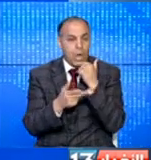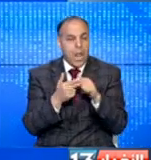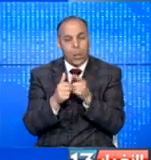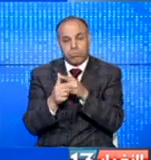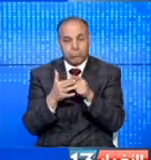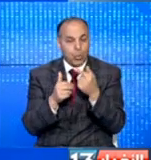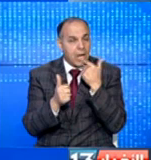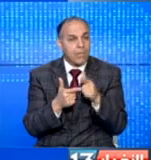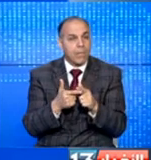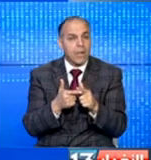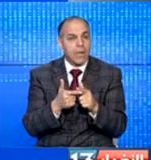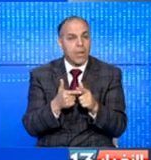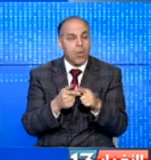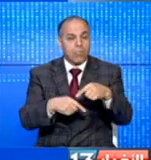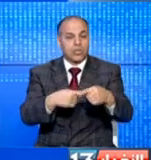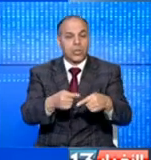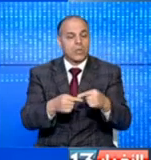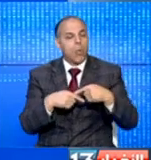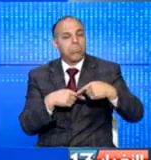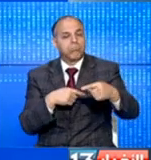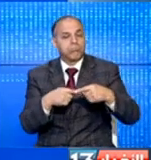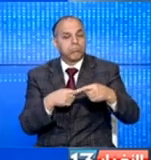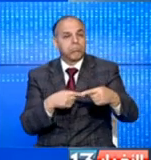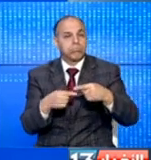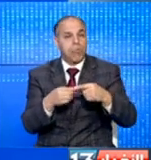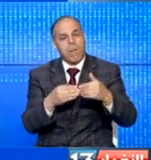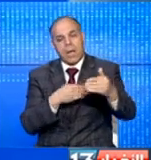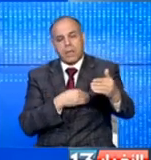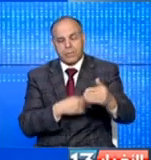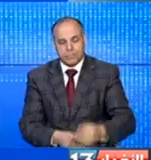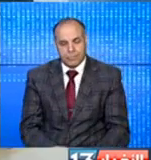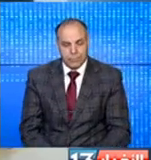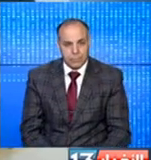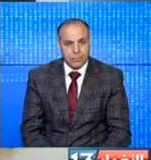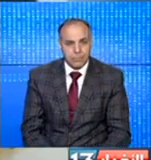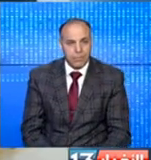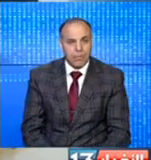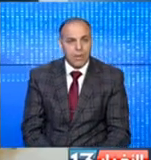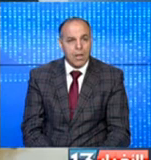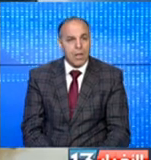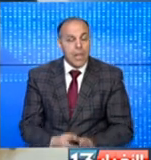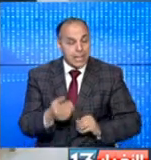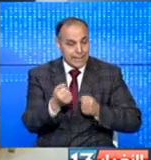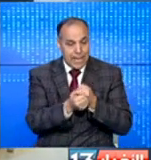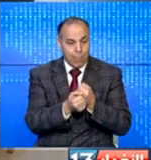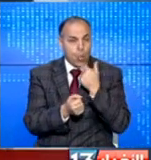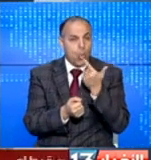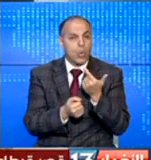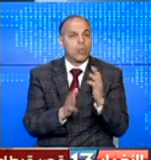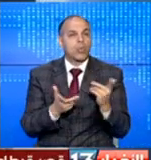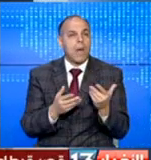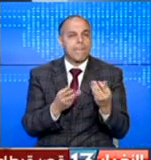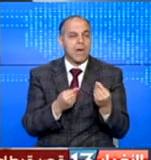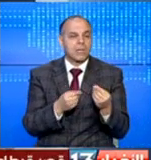الأولوية ومتوسطة المدى وبعيدة المدى. اعتمادا على الدعم الذي تحظى به من قبل